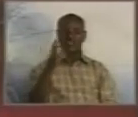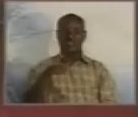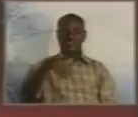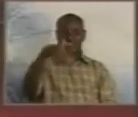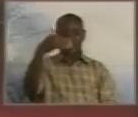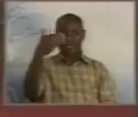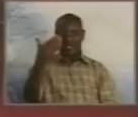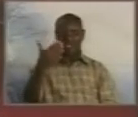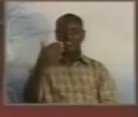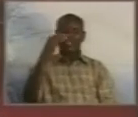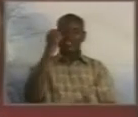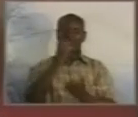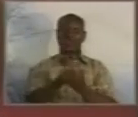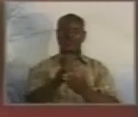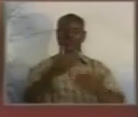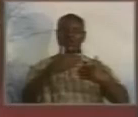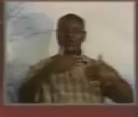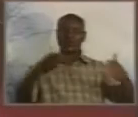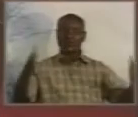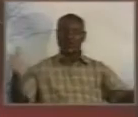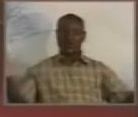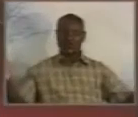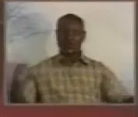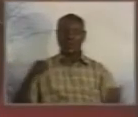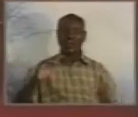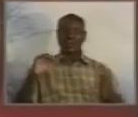kupu hihu